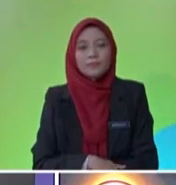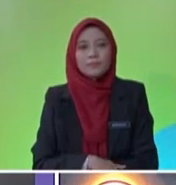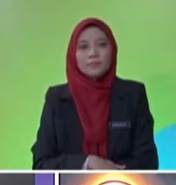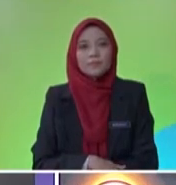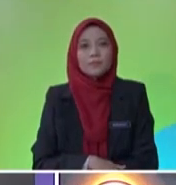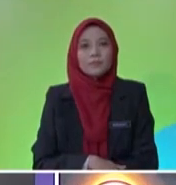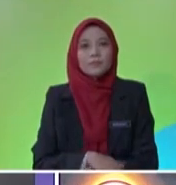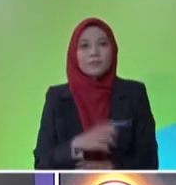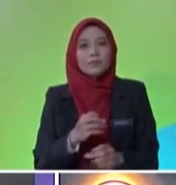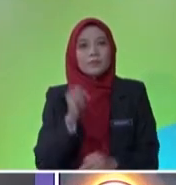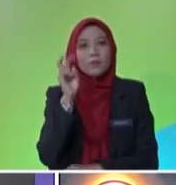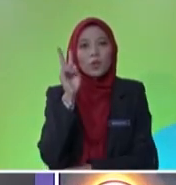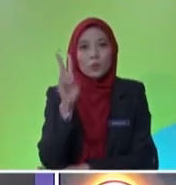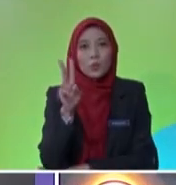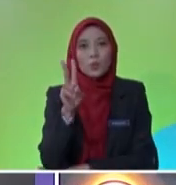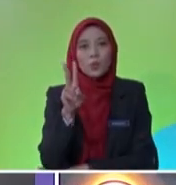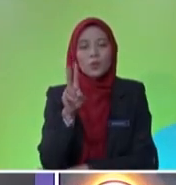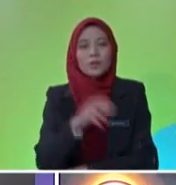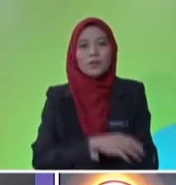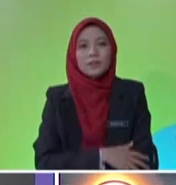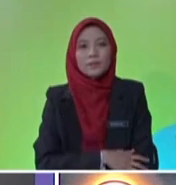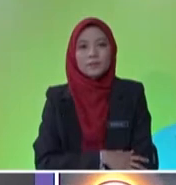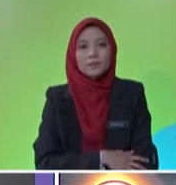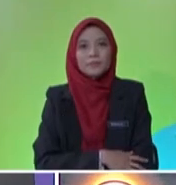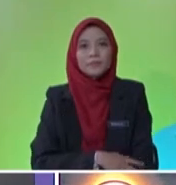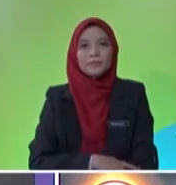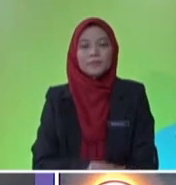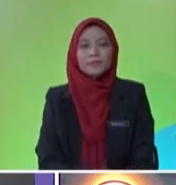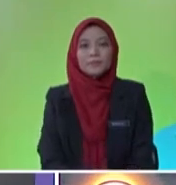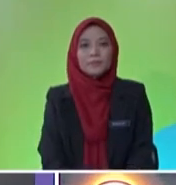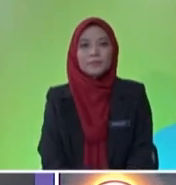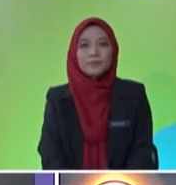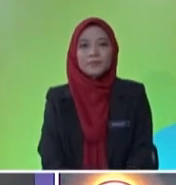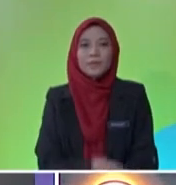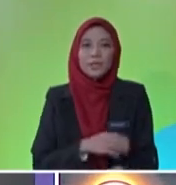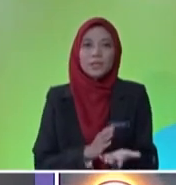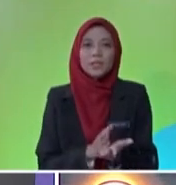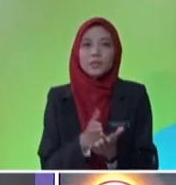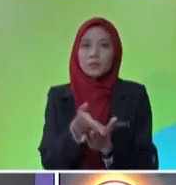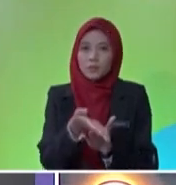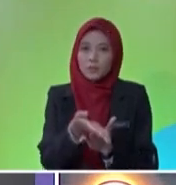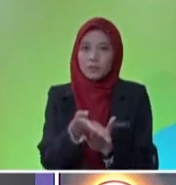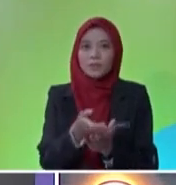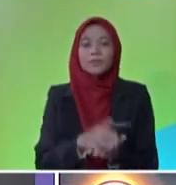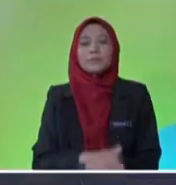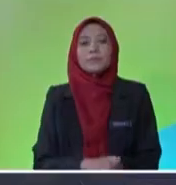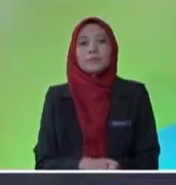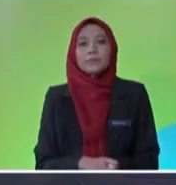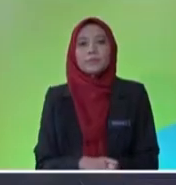ujung2 c2d Alisha Baiklah sego seterusnya seterusnya